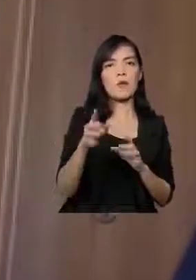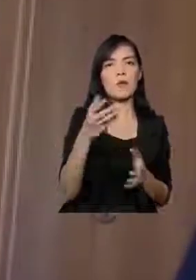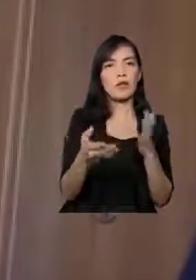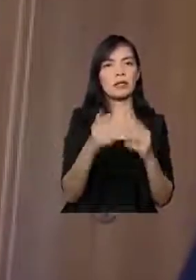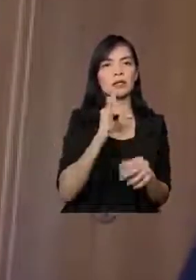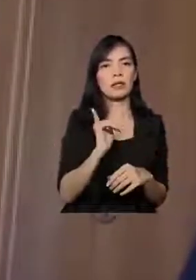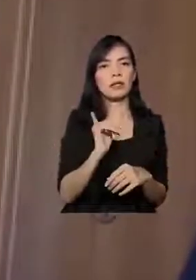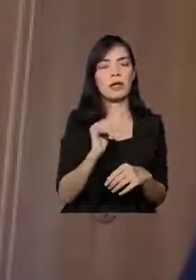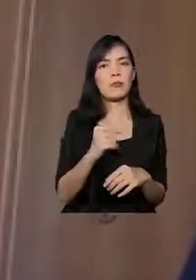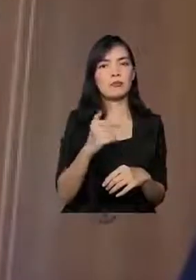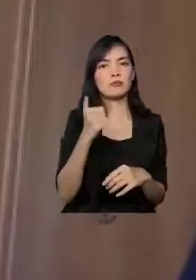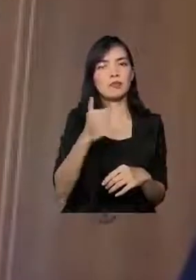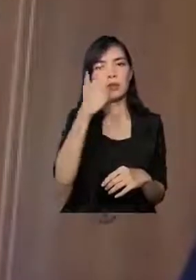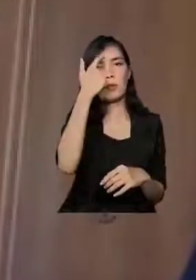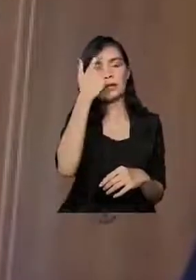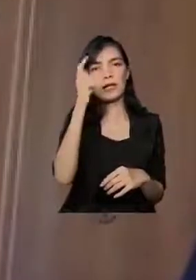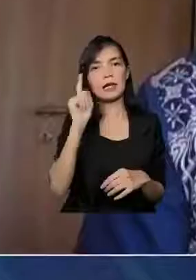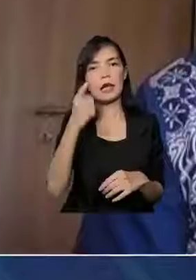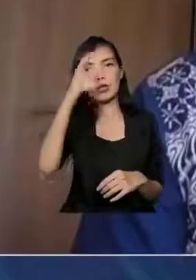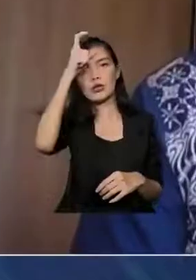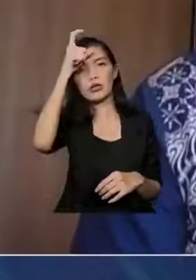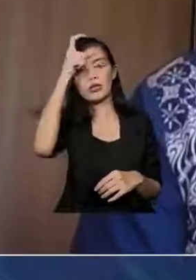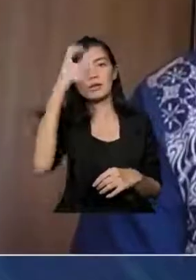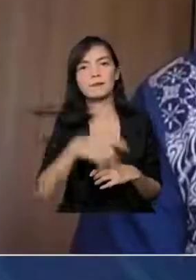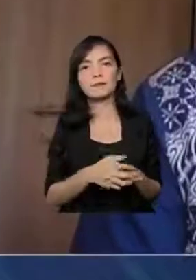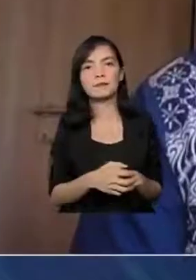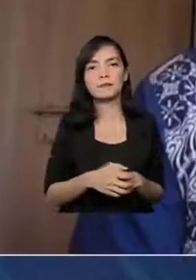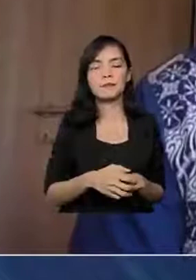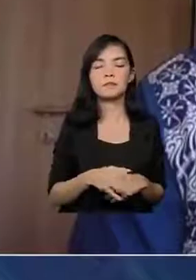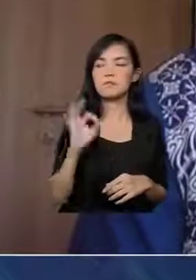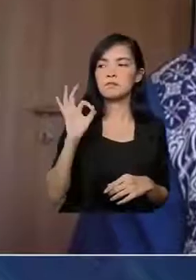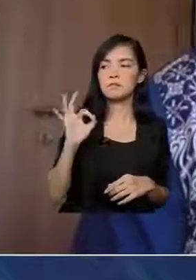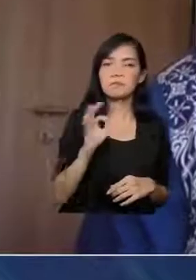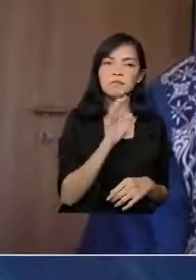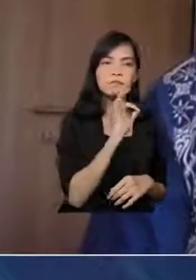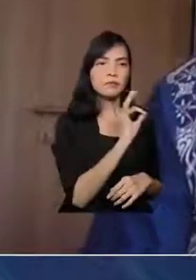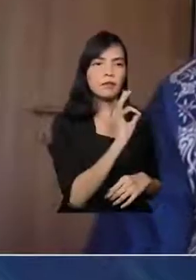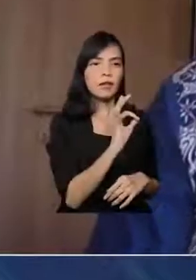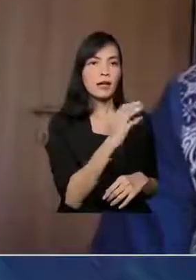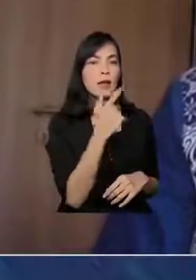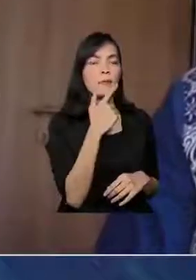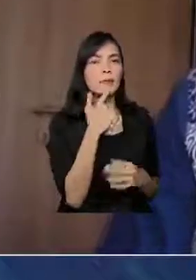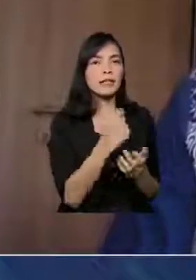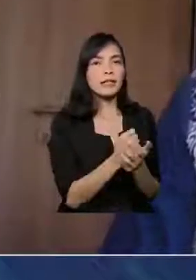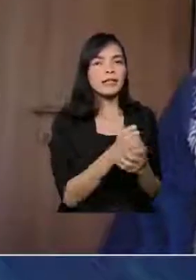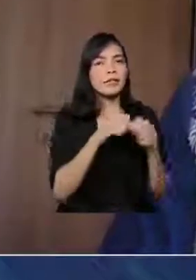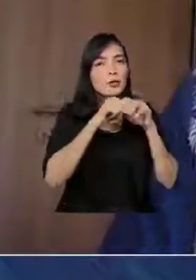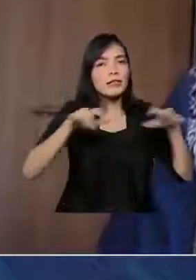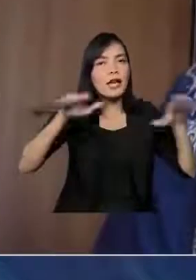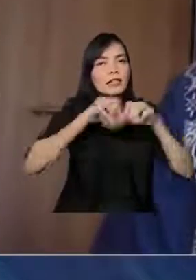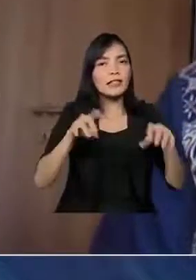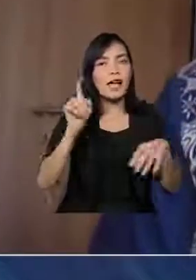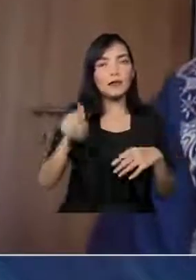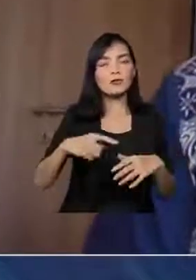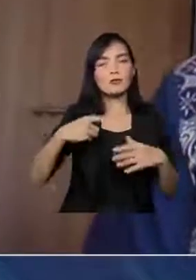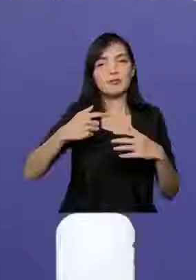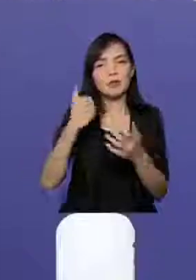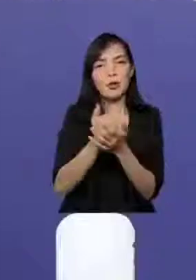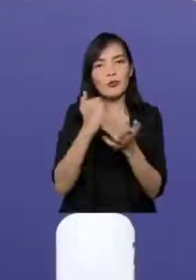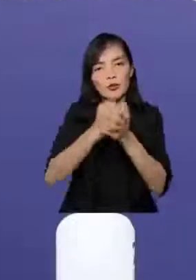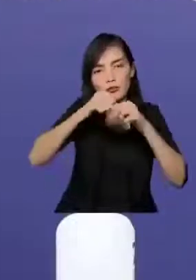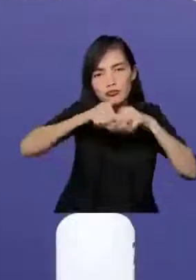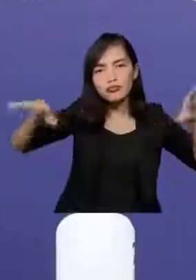ini menjadi re-seller yang baik buat kita baik berarti kuncinya sosialisasi dan secara masif jadi supaya